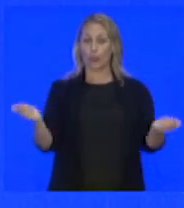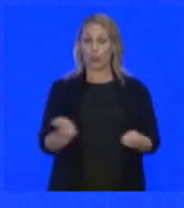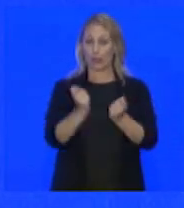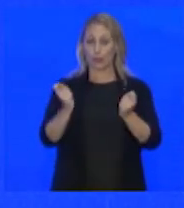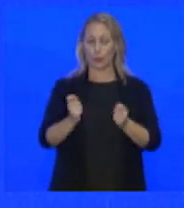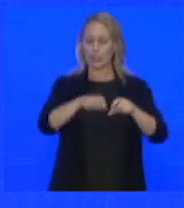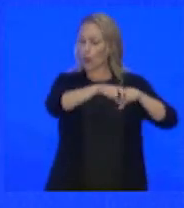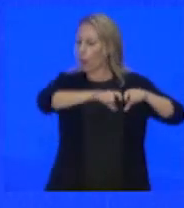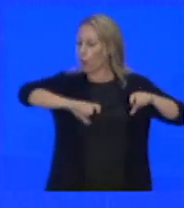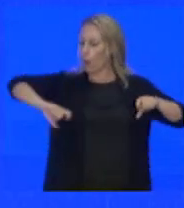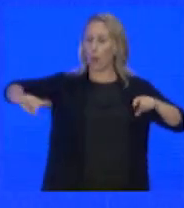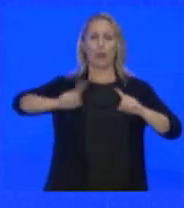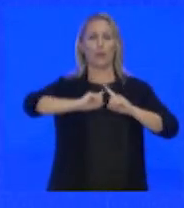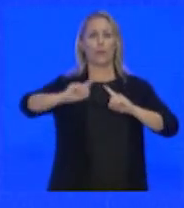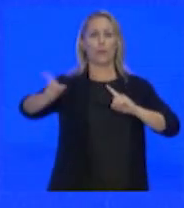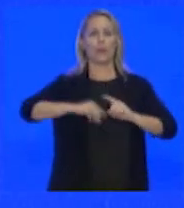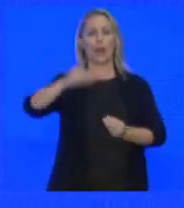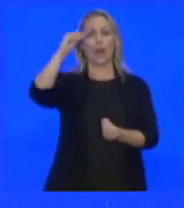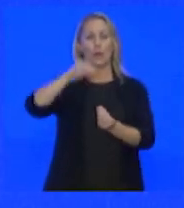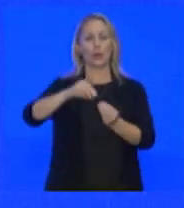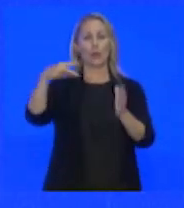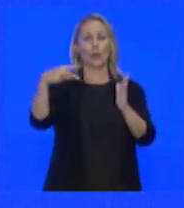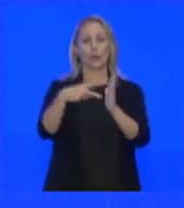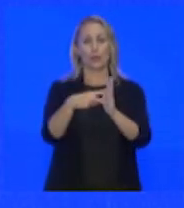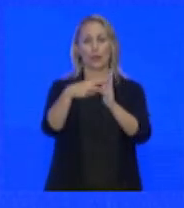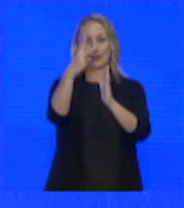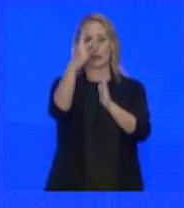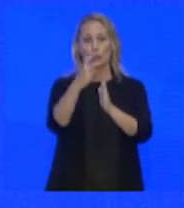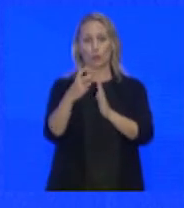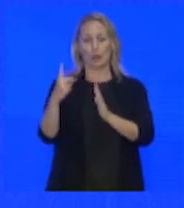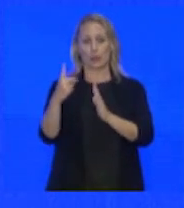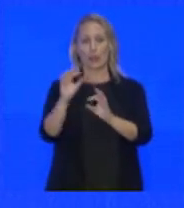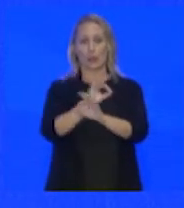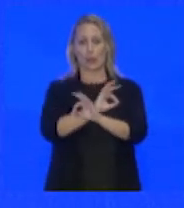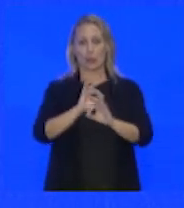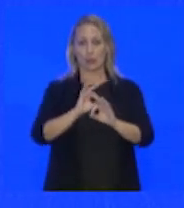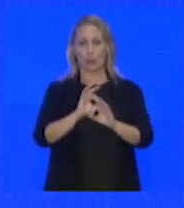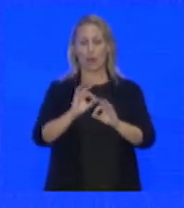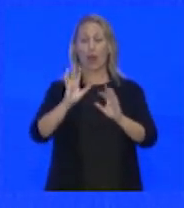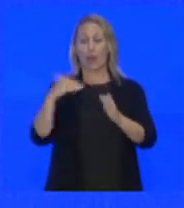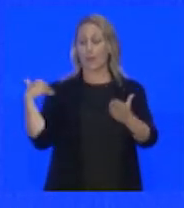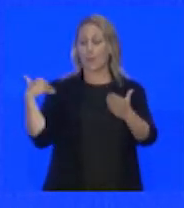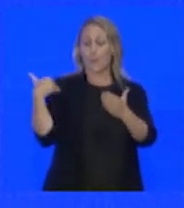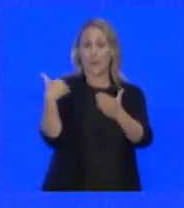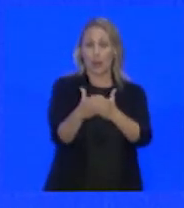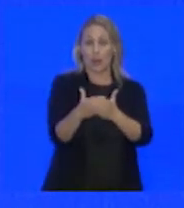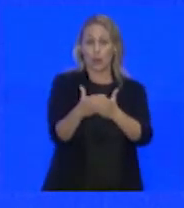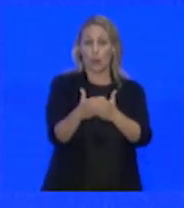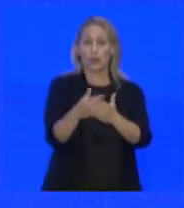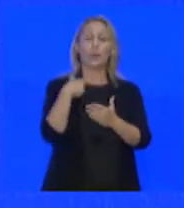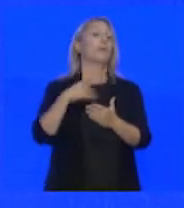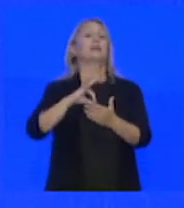ενιαίο και στο σύνολό του τον Απρίλιο του 2023. Όμως, μέχρι τότε, το βάρος των